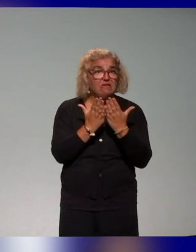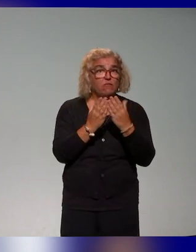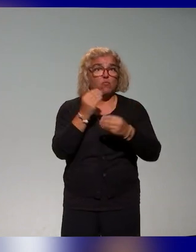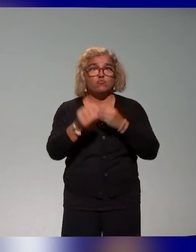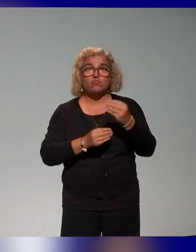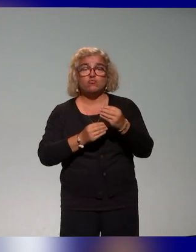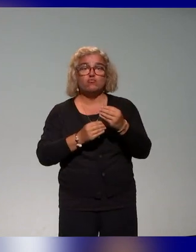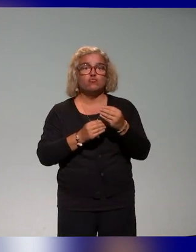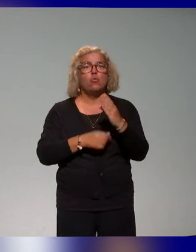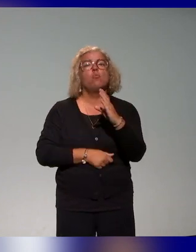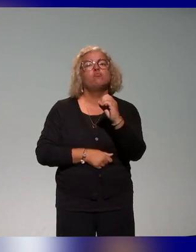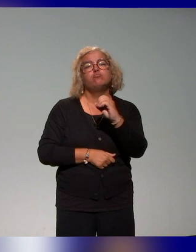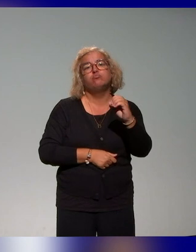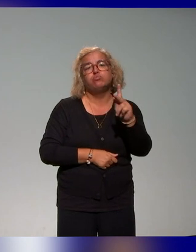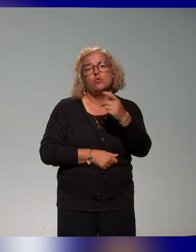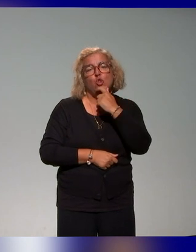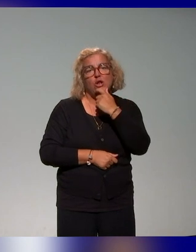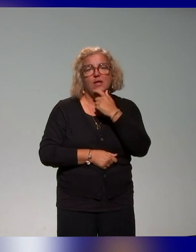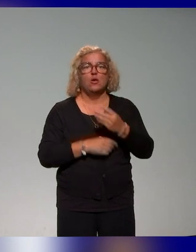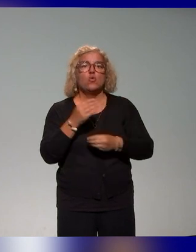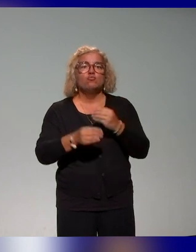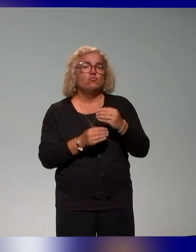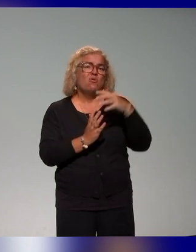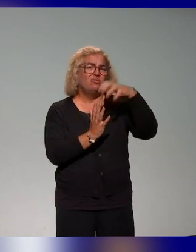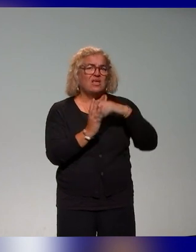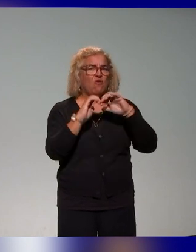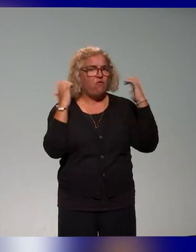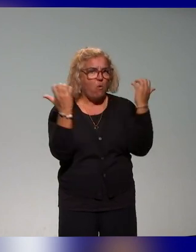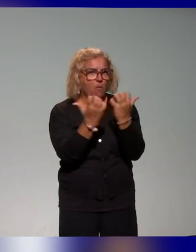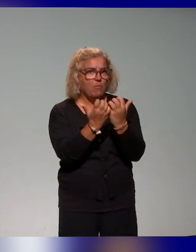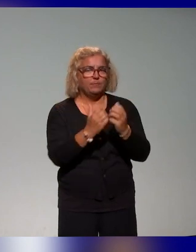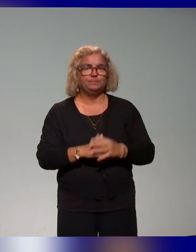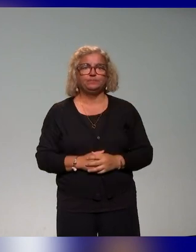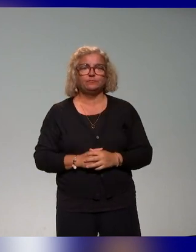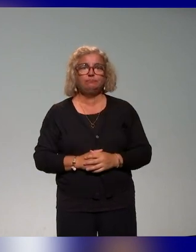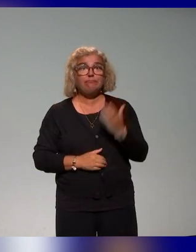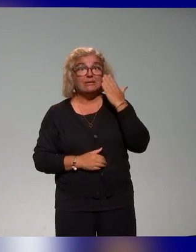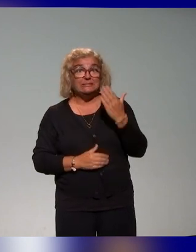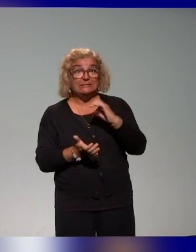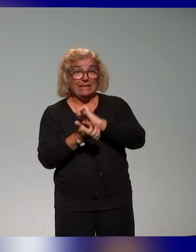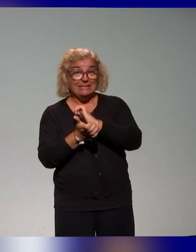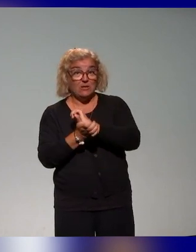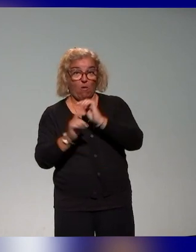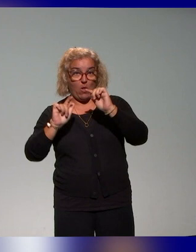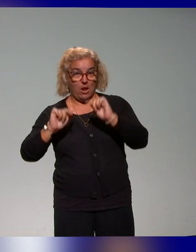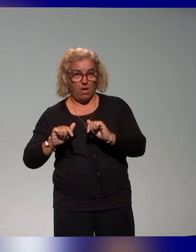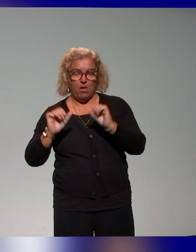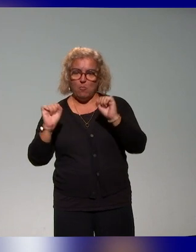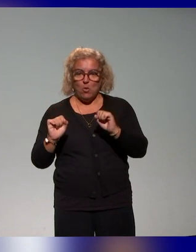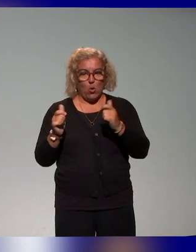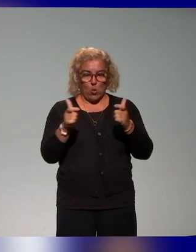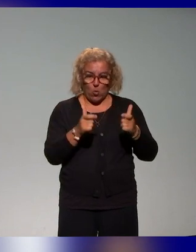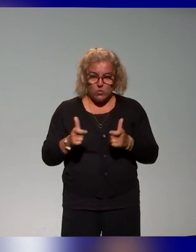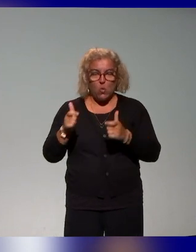ou dans du texte de forum, ou des choses comme ça. À partir du moment où on a l'éditeur, on va pouvoir vérifier si ce qu'on a